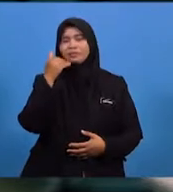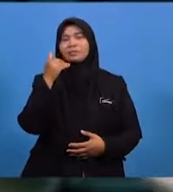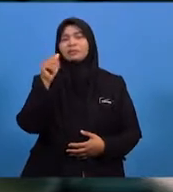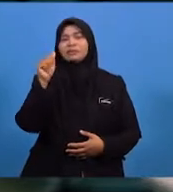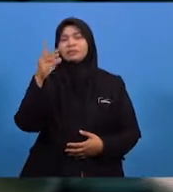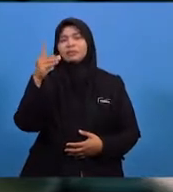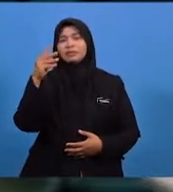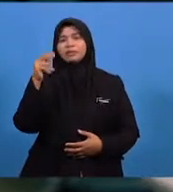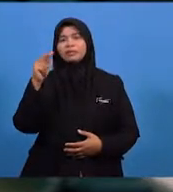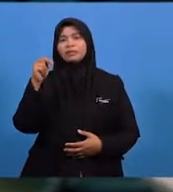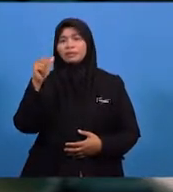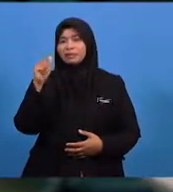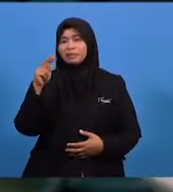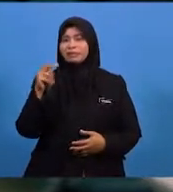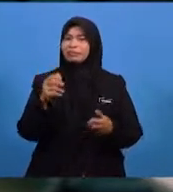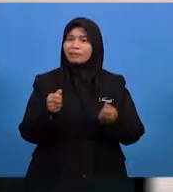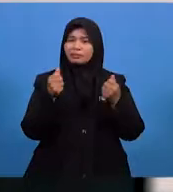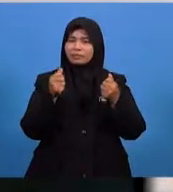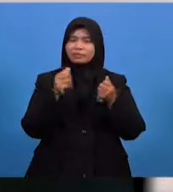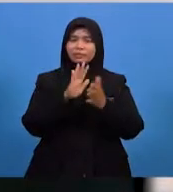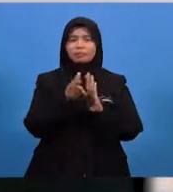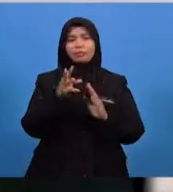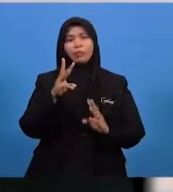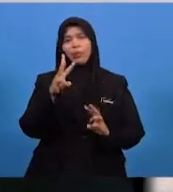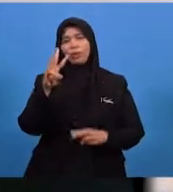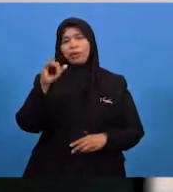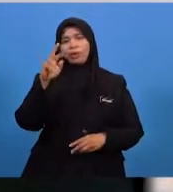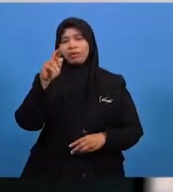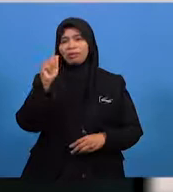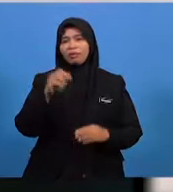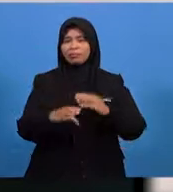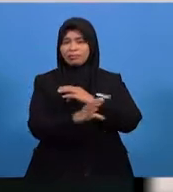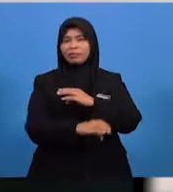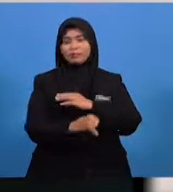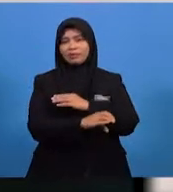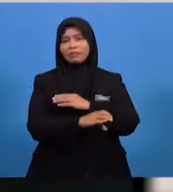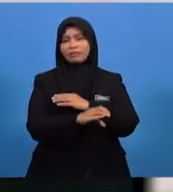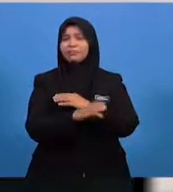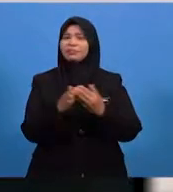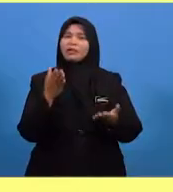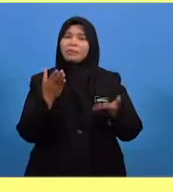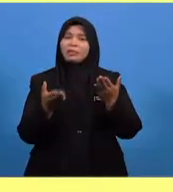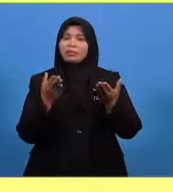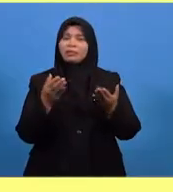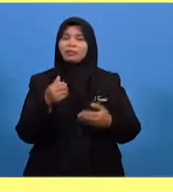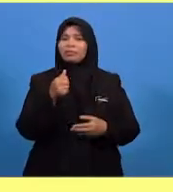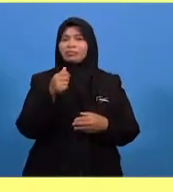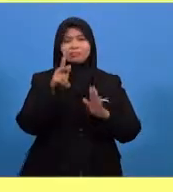sebagai wiradega Roro Hai mungkin anda kurang jelas